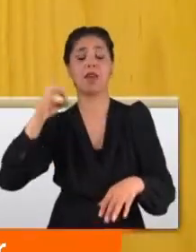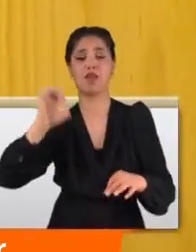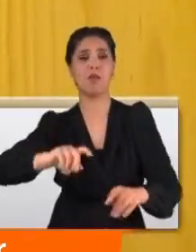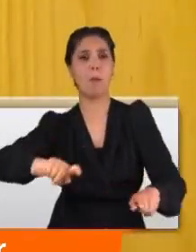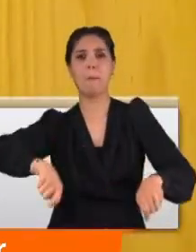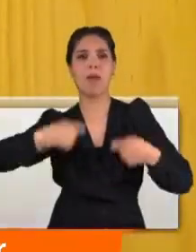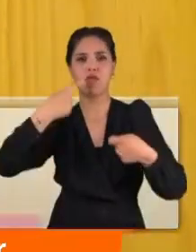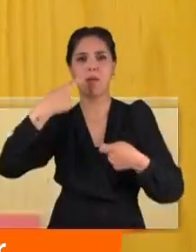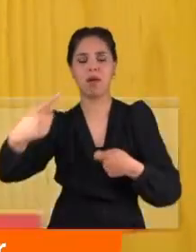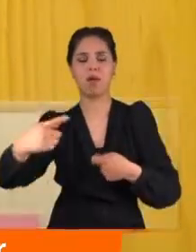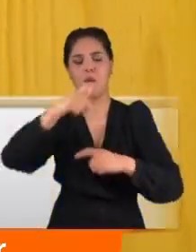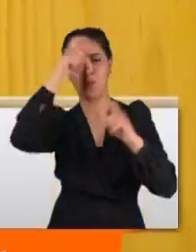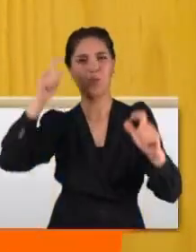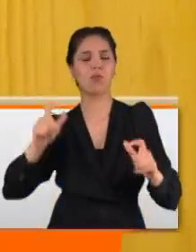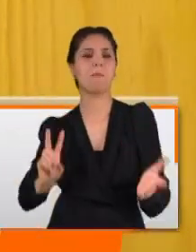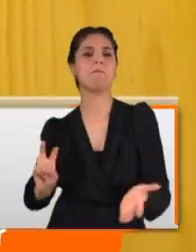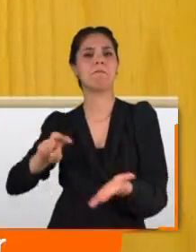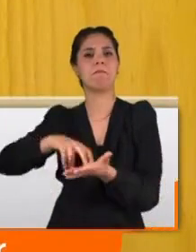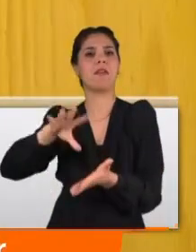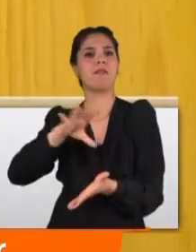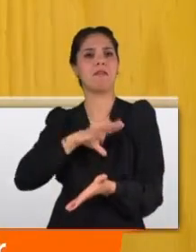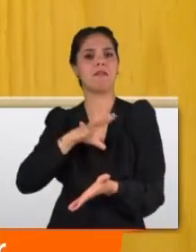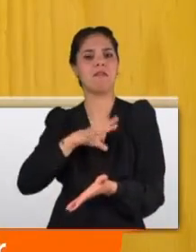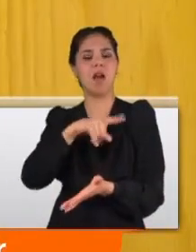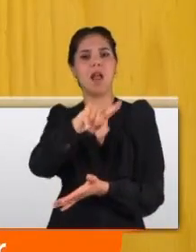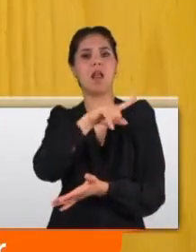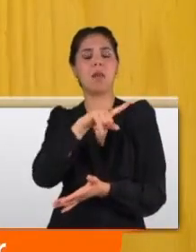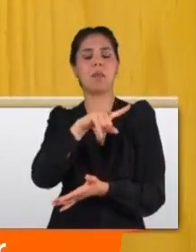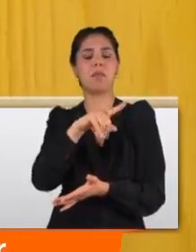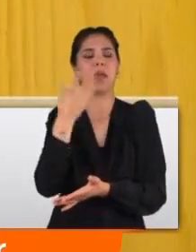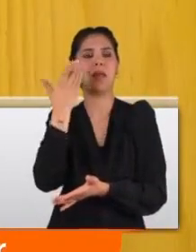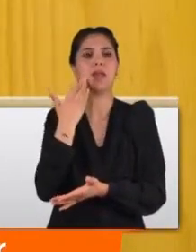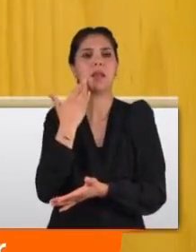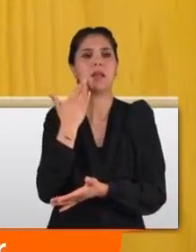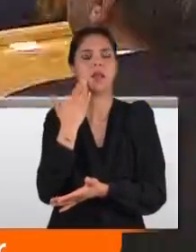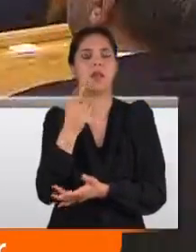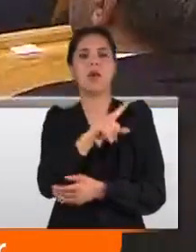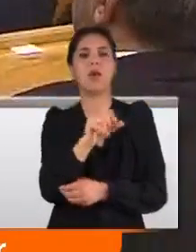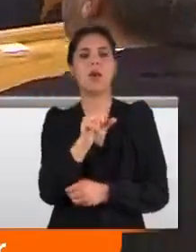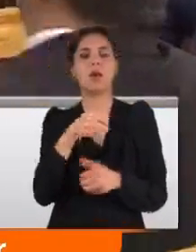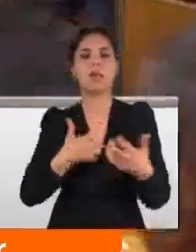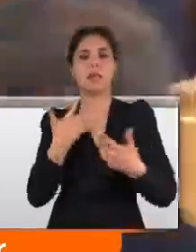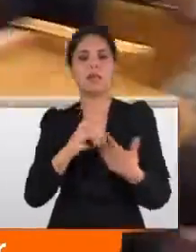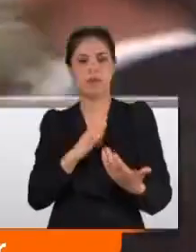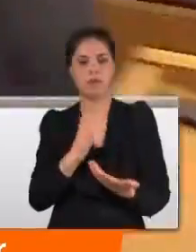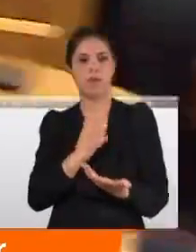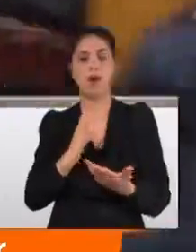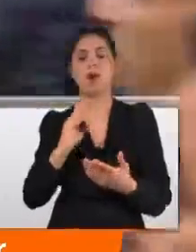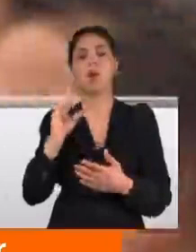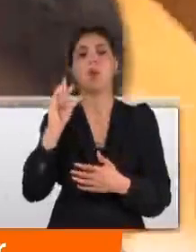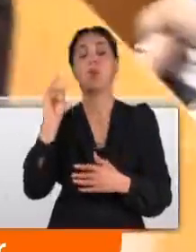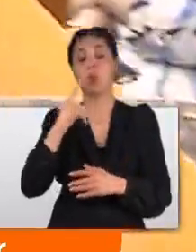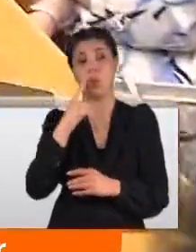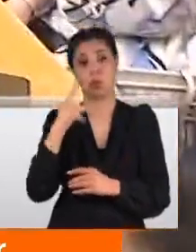giyip Türkiye'nin yükselişini tırnaklarını yiyerek izlemeye başlamışlardır. Kurt dondurucu kışı